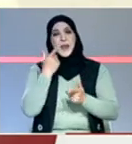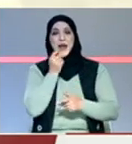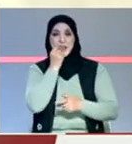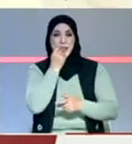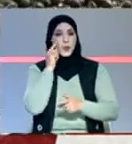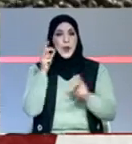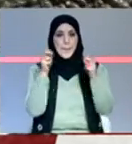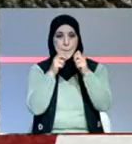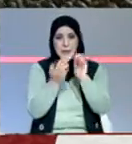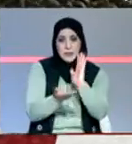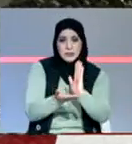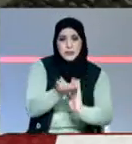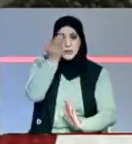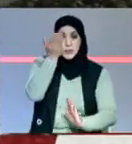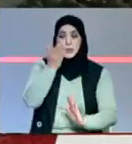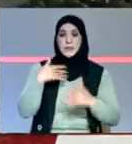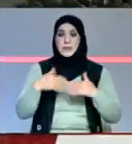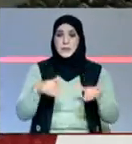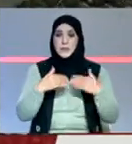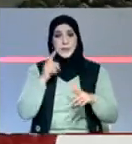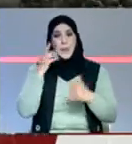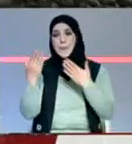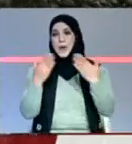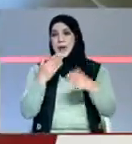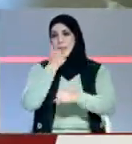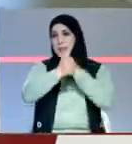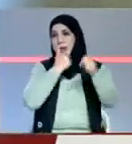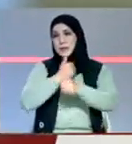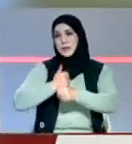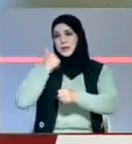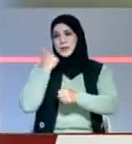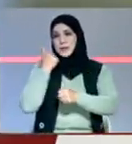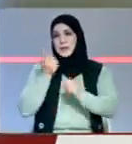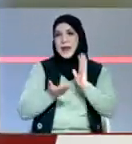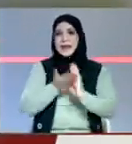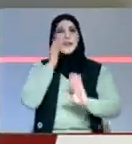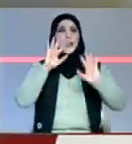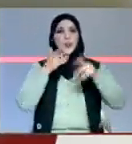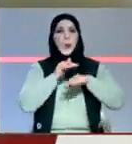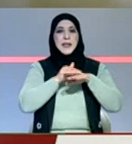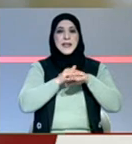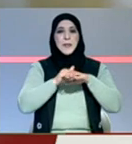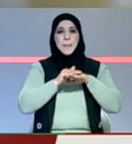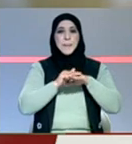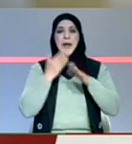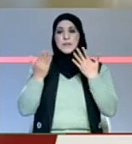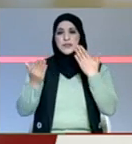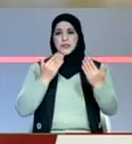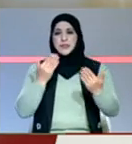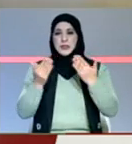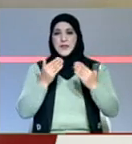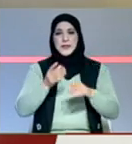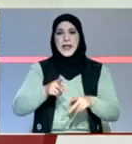بارتفاع الأسعار بنسبة هامة مقارنة بالسنة الفارطة، ارتفاع يعود لتراجع مرتقب في الإنتاج بأكثر